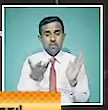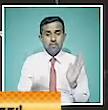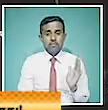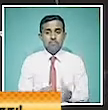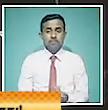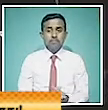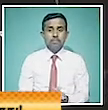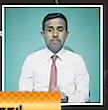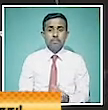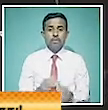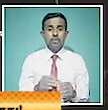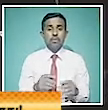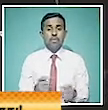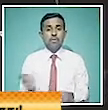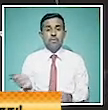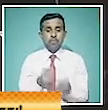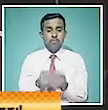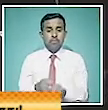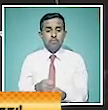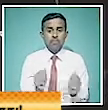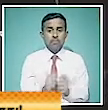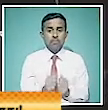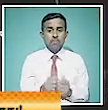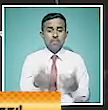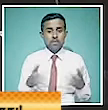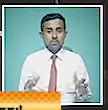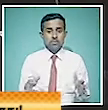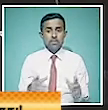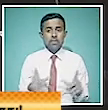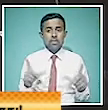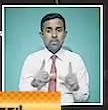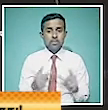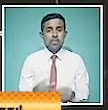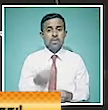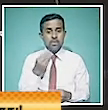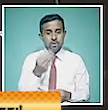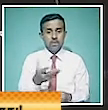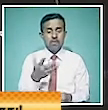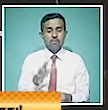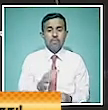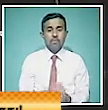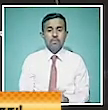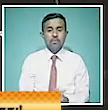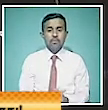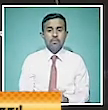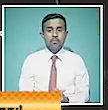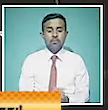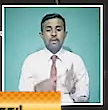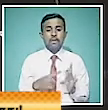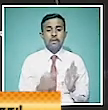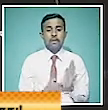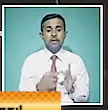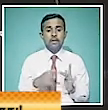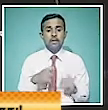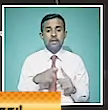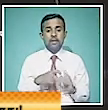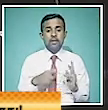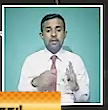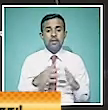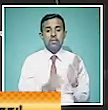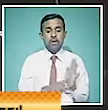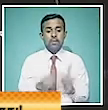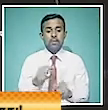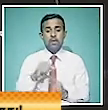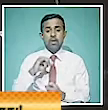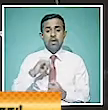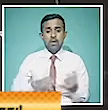1984 அவர்களுக்கு பெர்மிட்டுகளும் கொடுக்கப்பட்டது. ஆனால் திருக்கோவில் என்கின்ற பிரதேச செயலகம் பிரித்து கொடுத்தது பிறகு அது எப்படி மாறுகிறது